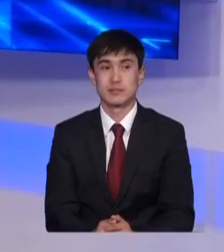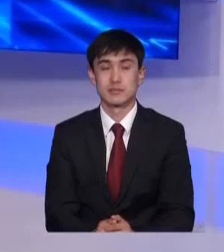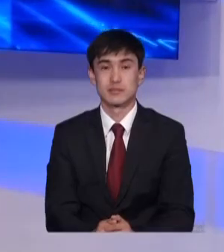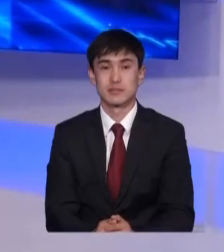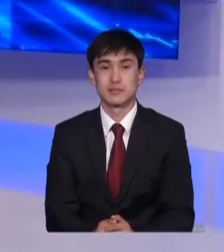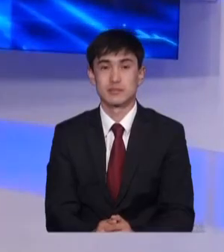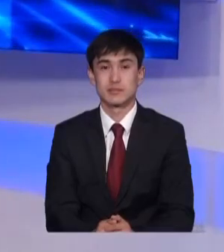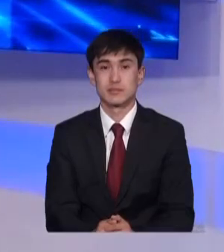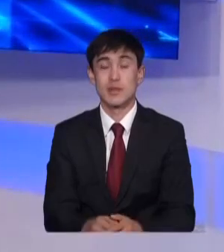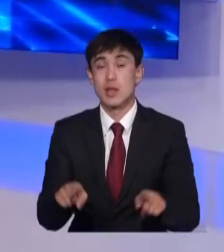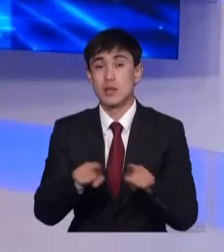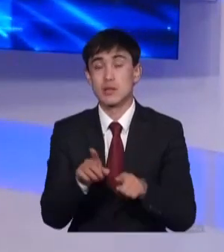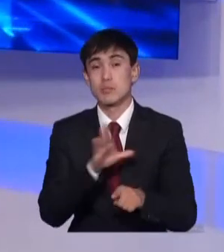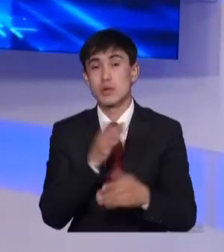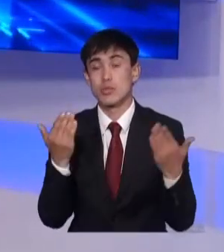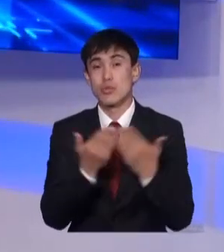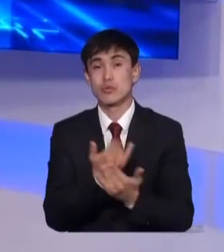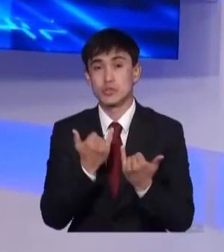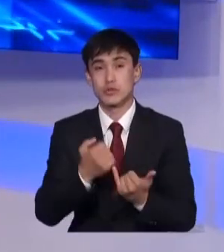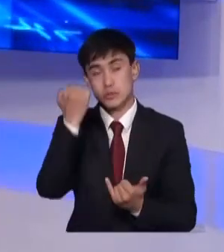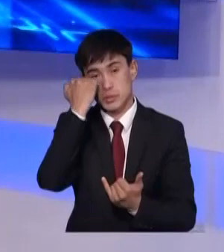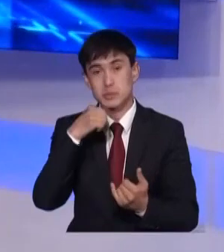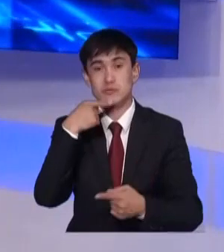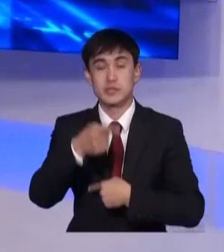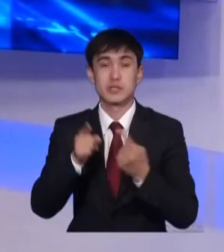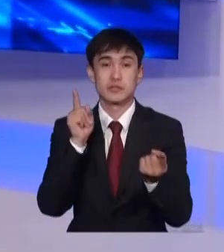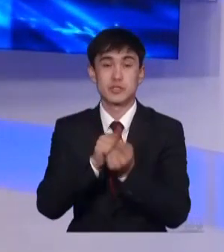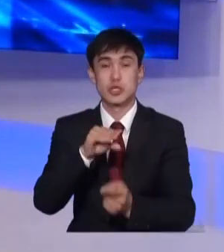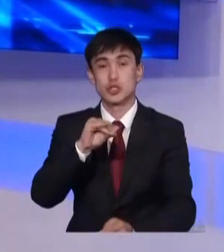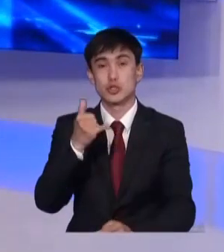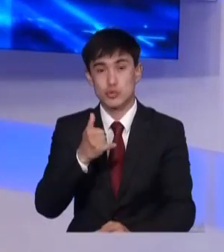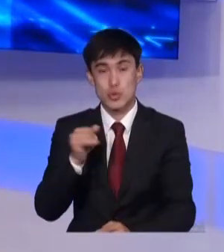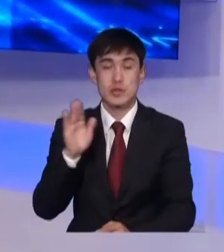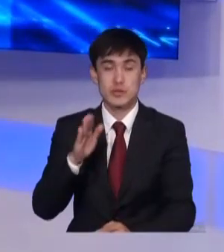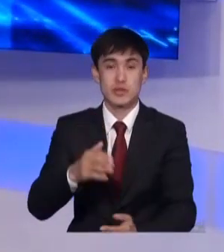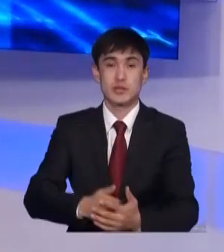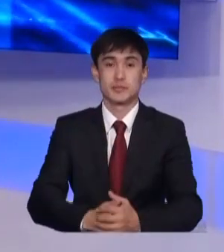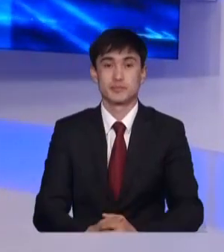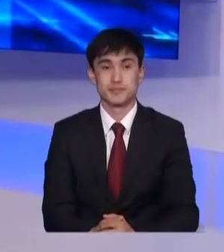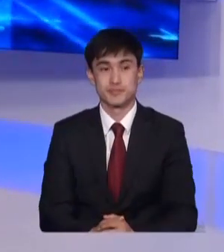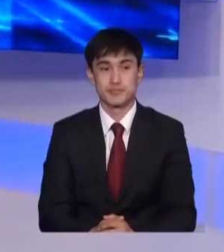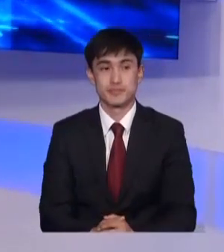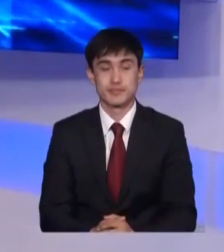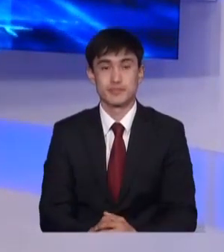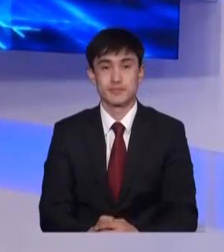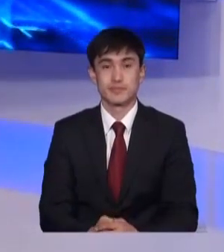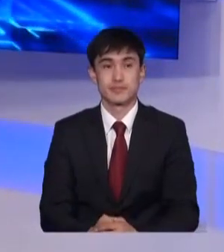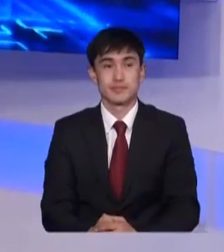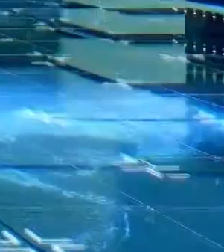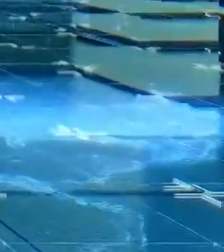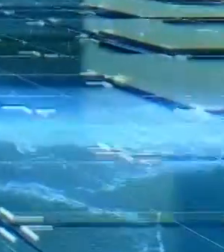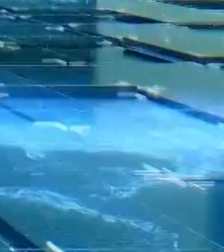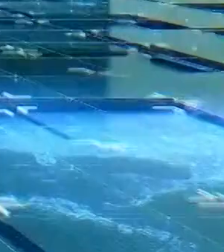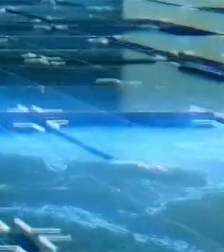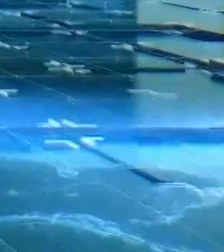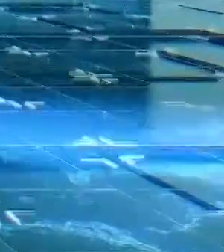интернет-ресурсов таким был День сегодняшний глазами наших корреспондентов до следующих встреч в эфире телеканала тсу и только хороших новостей до